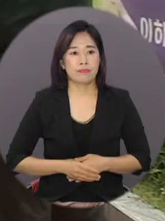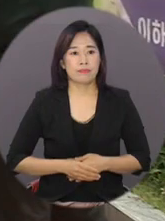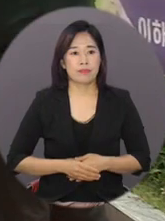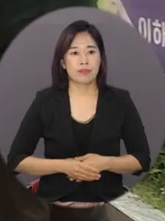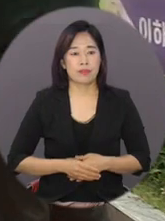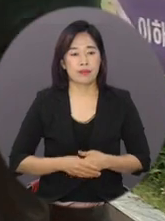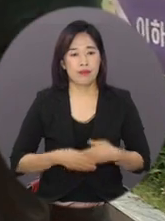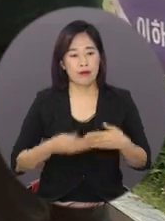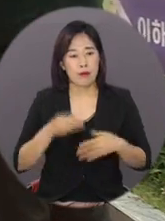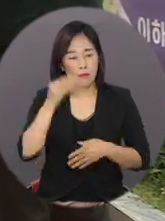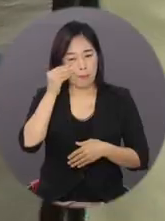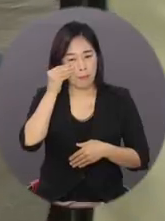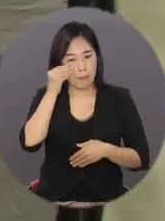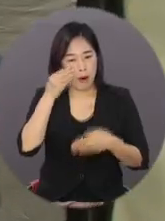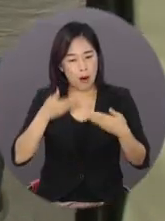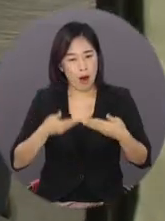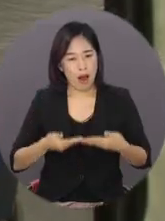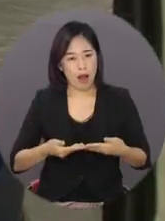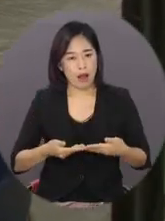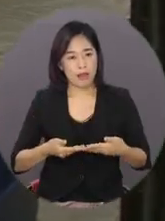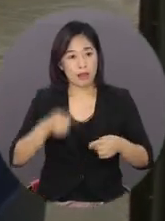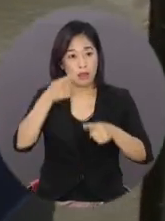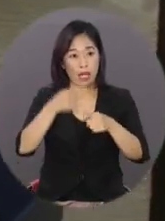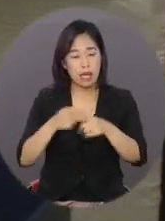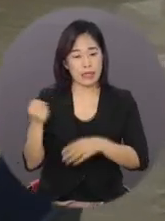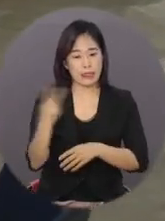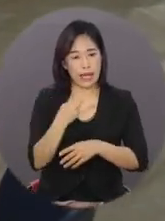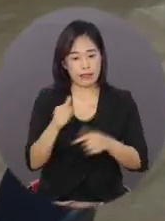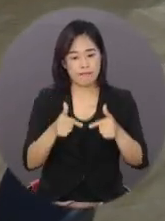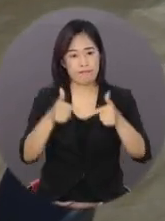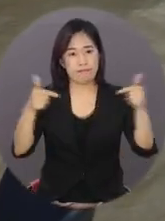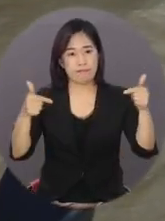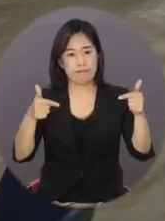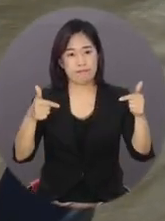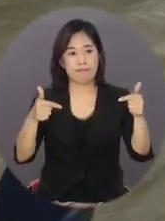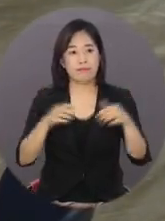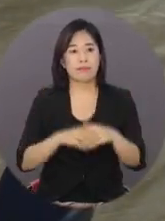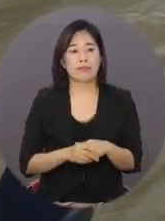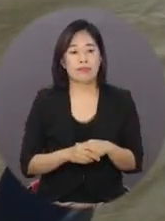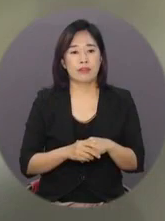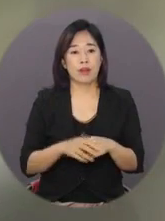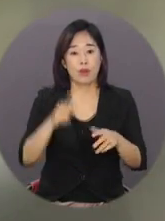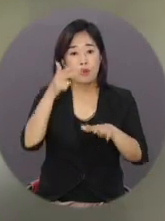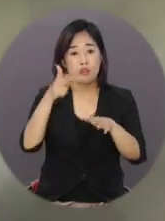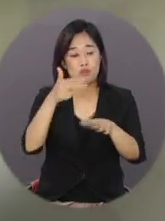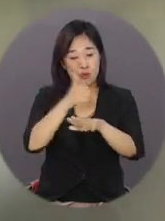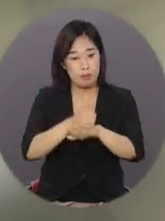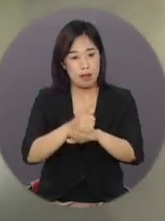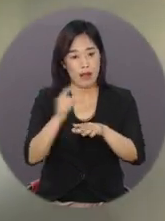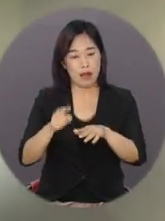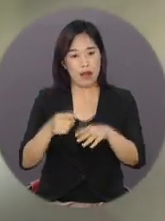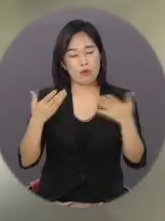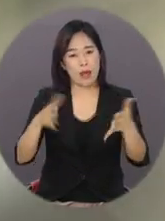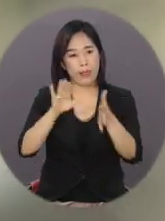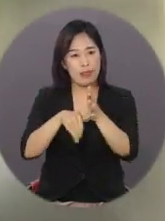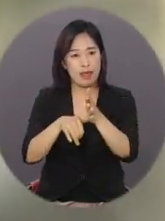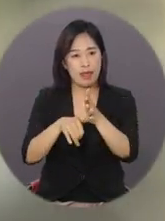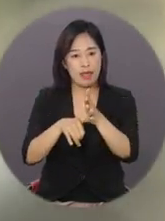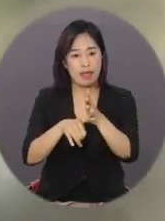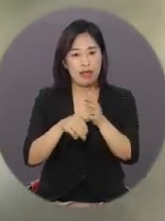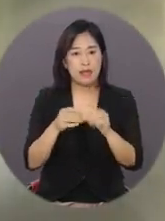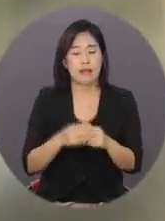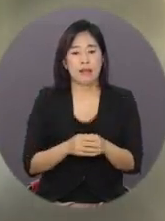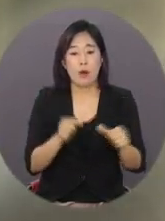한동안 잠잠했던 코로나19가 다시 확산하는 모양새입니다. 주말과 휴일 사이 광주에서는 고용노동청과 동구의